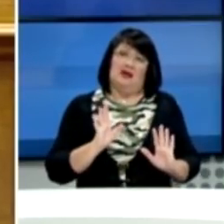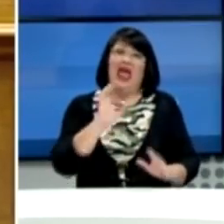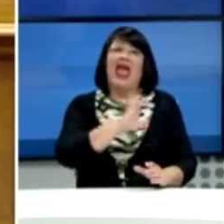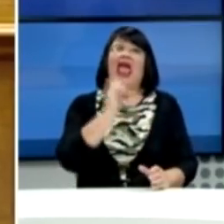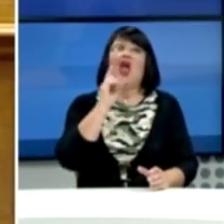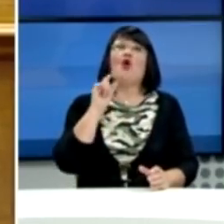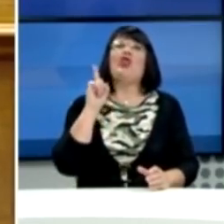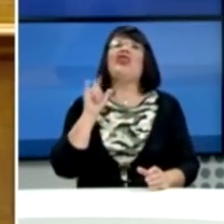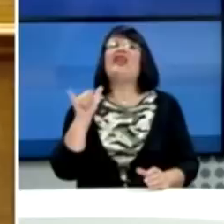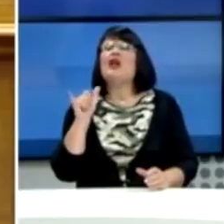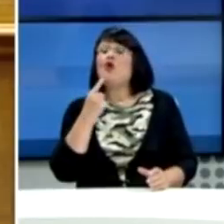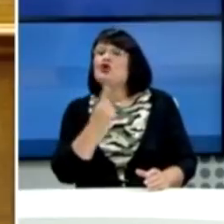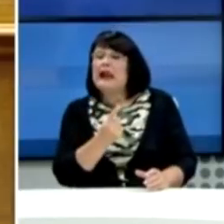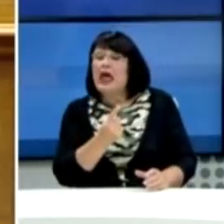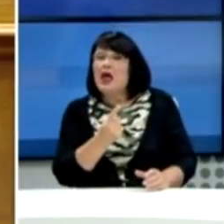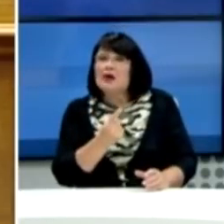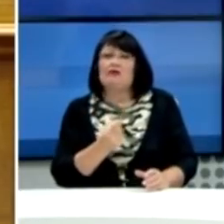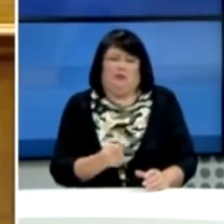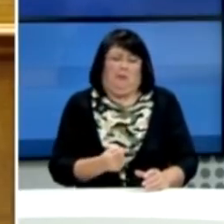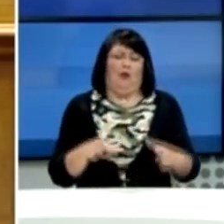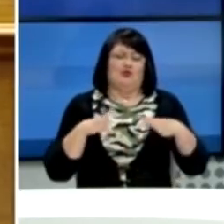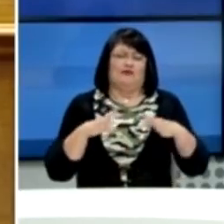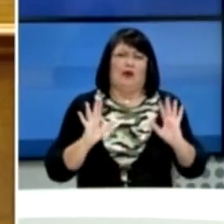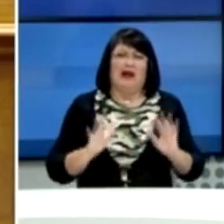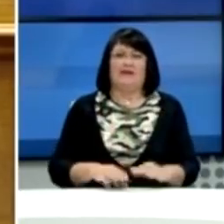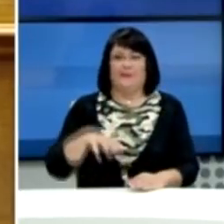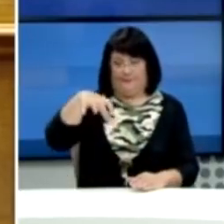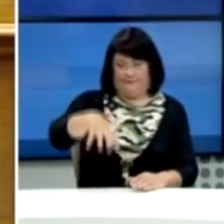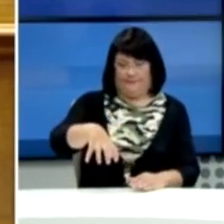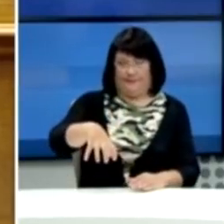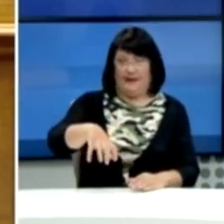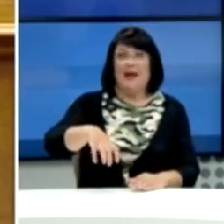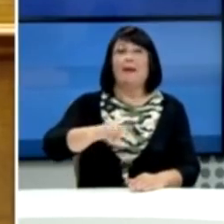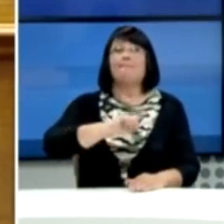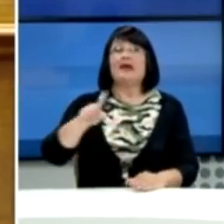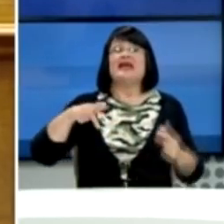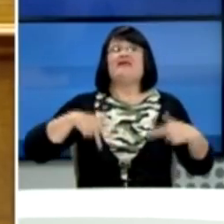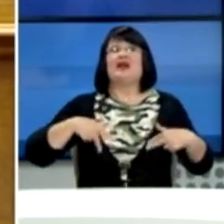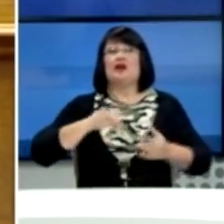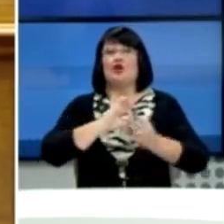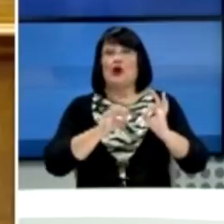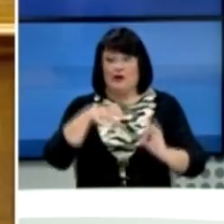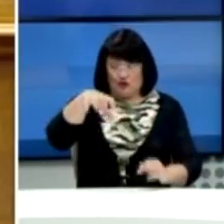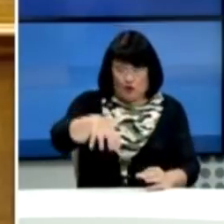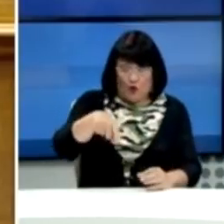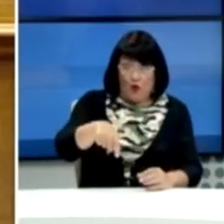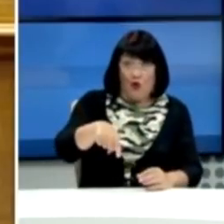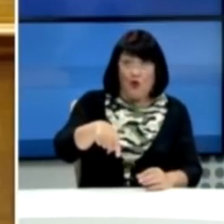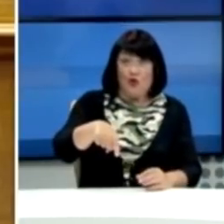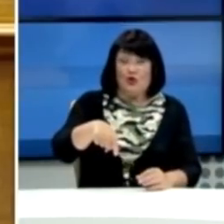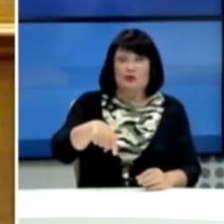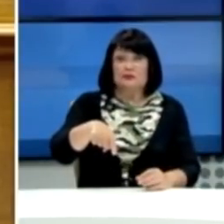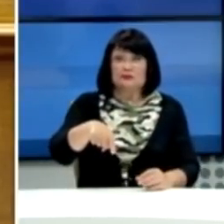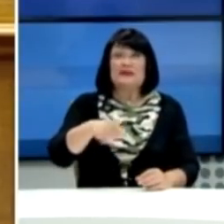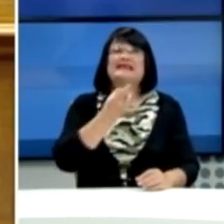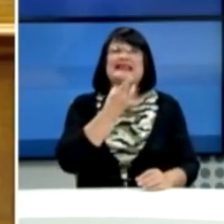ΕΟΔΗ. Μόλις προχτές σε εργασιακό χώρο γνωστής ΜΚΟ έφτασαν στο σημείο ομά και κοινικά